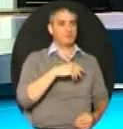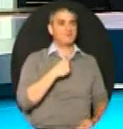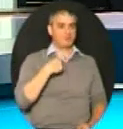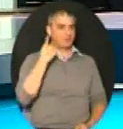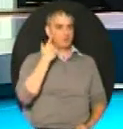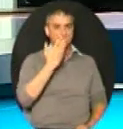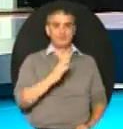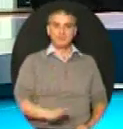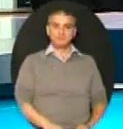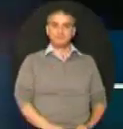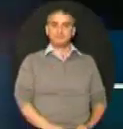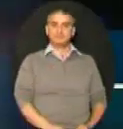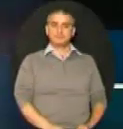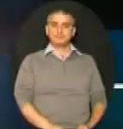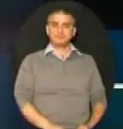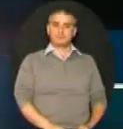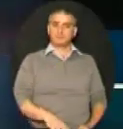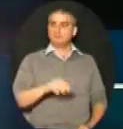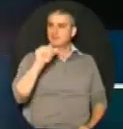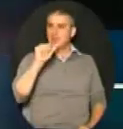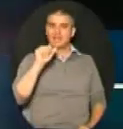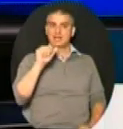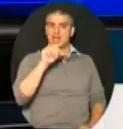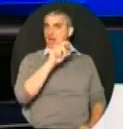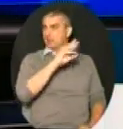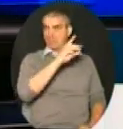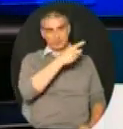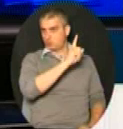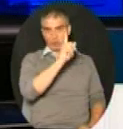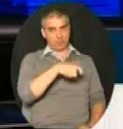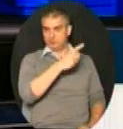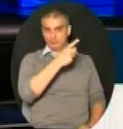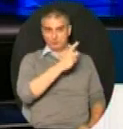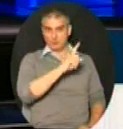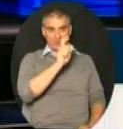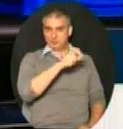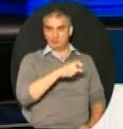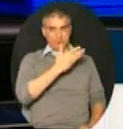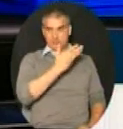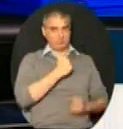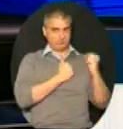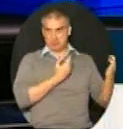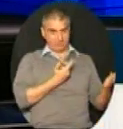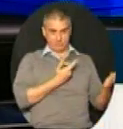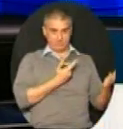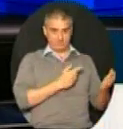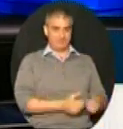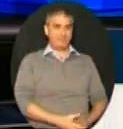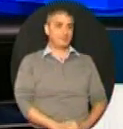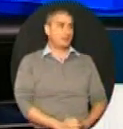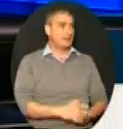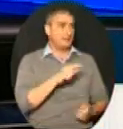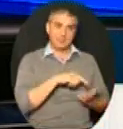זוהר. אריה אלדד, אריה אלדד שלא חשוד כאיש... בטיעון נדיר. אריה אלדד שלא חשוד כאיש שמאל קיצוני.